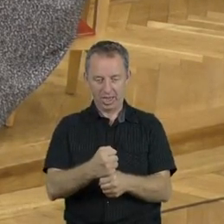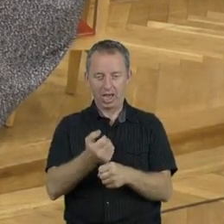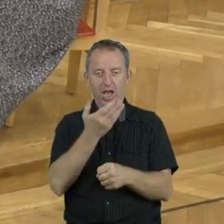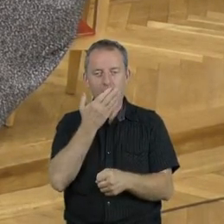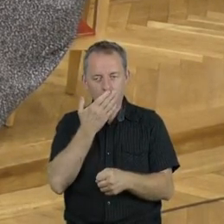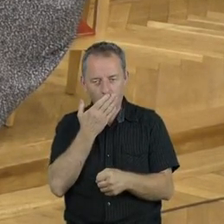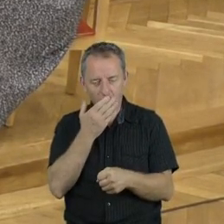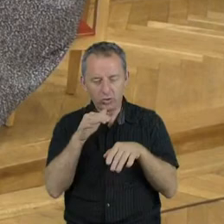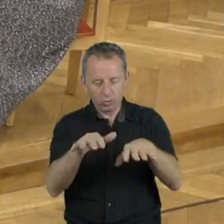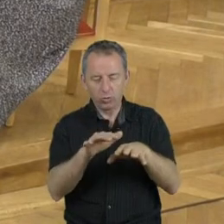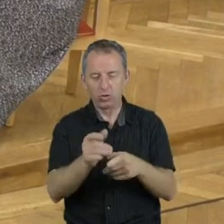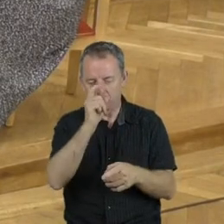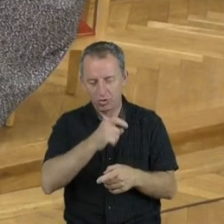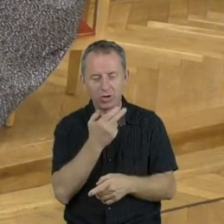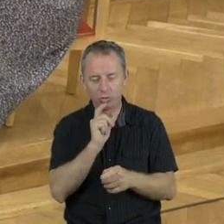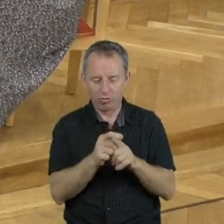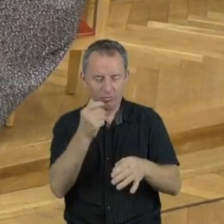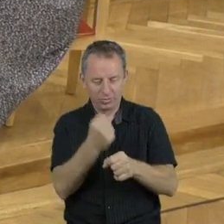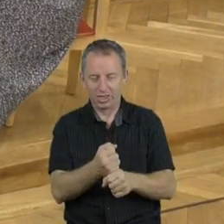dużo. Aż